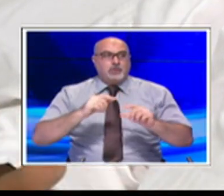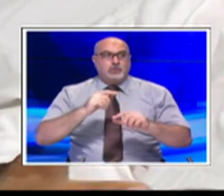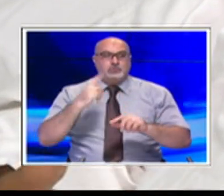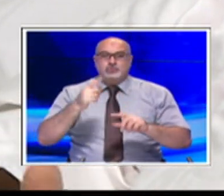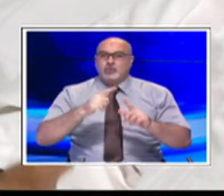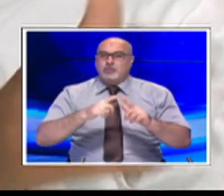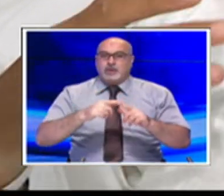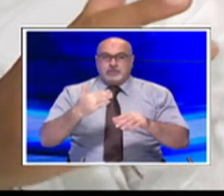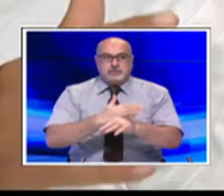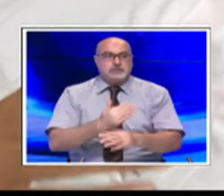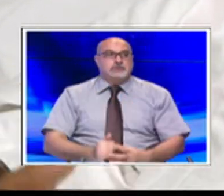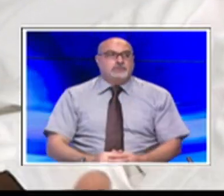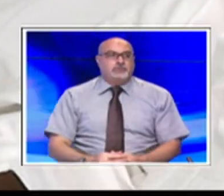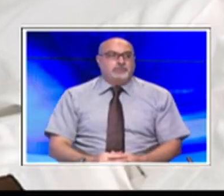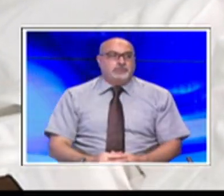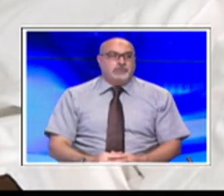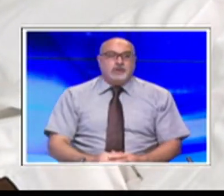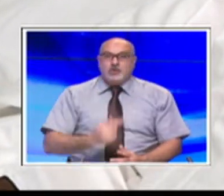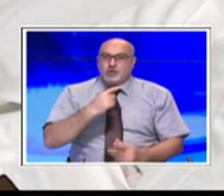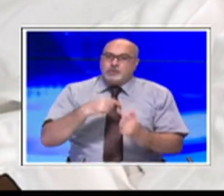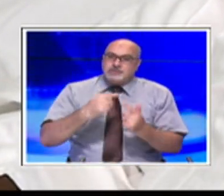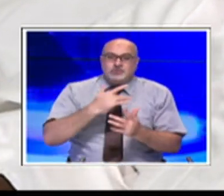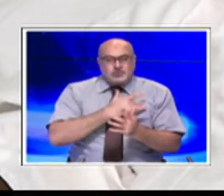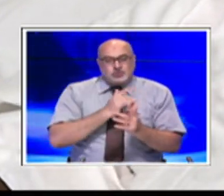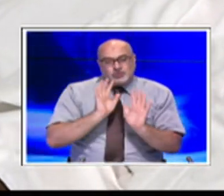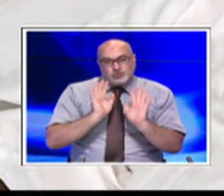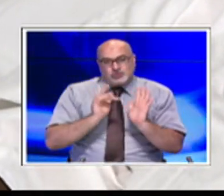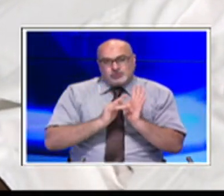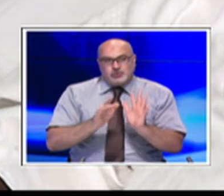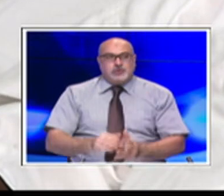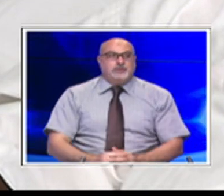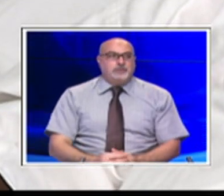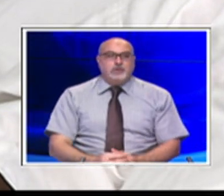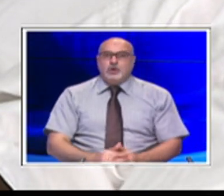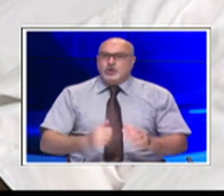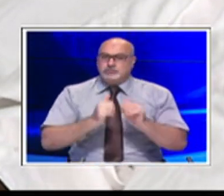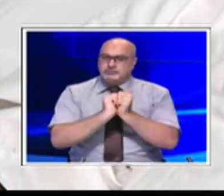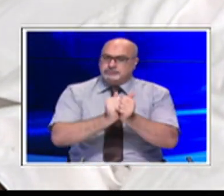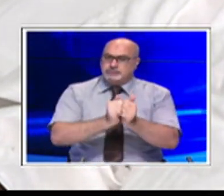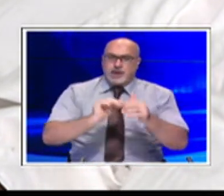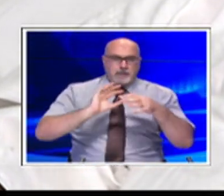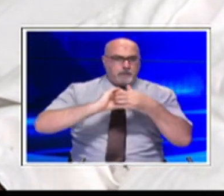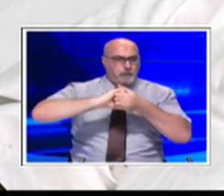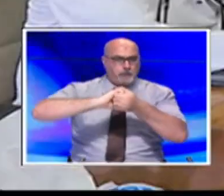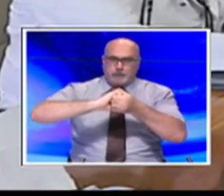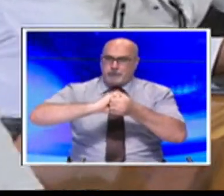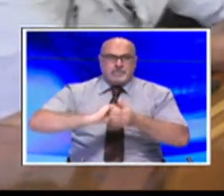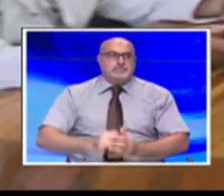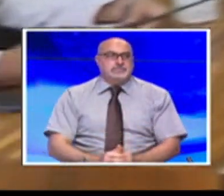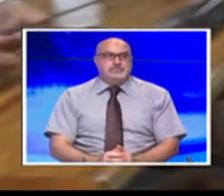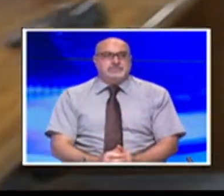ما حدث، وهذا ما أثر في حقا. سنكون دائما معا متضامنين.